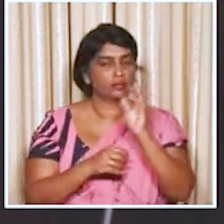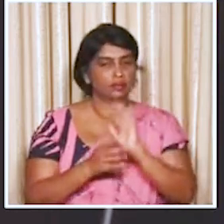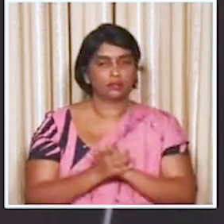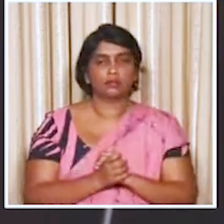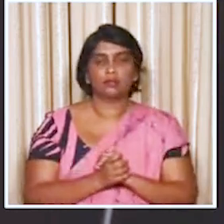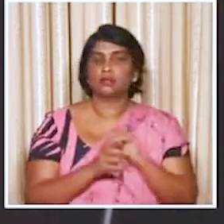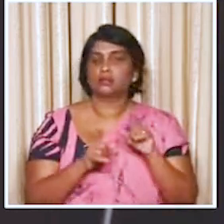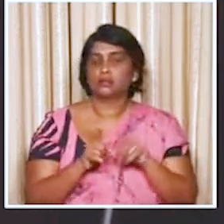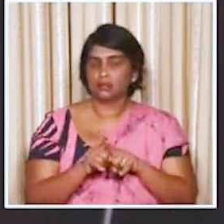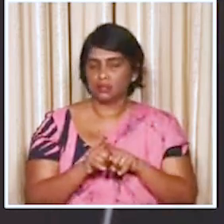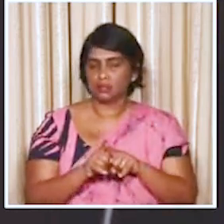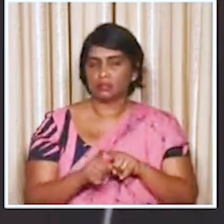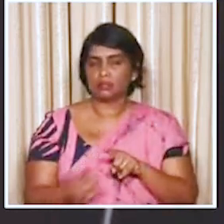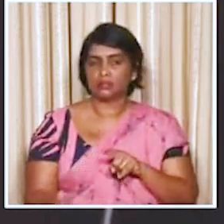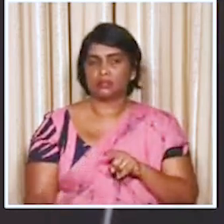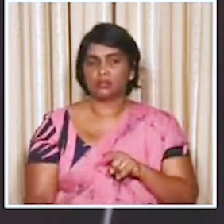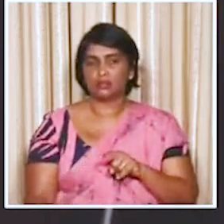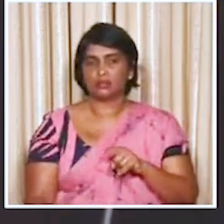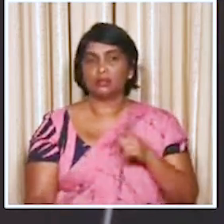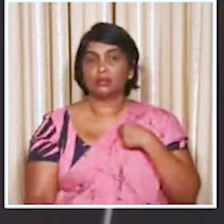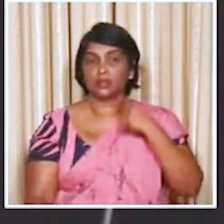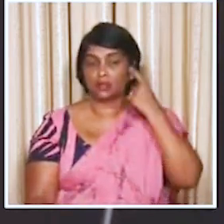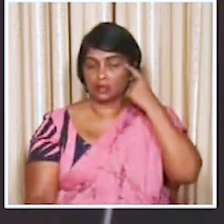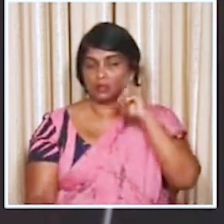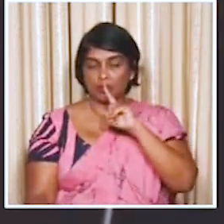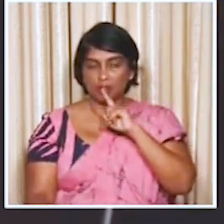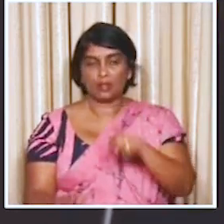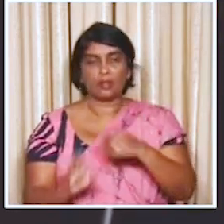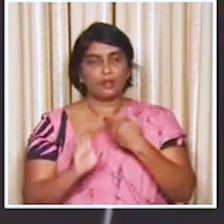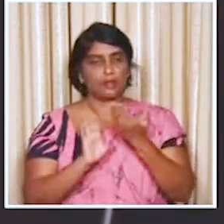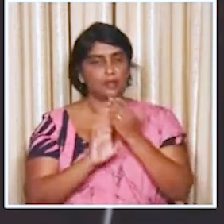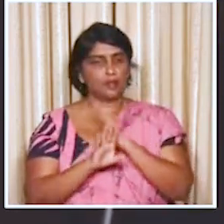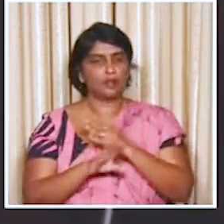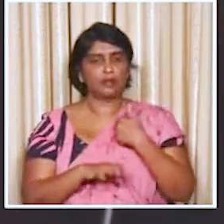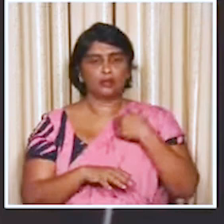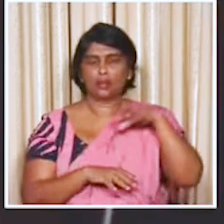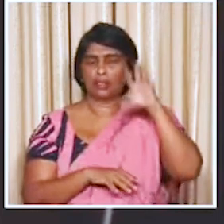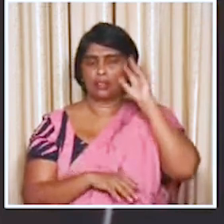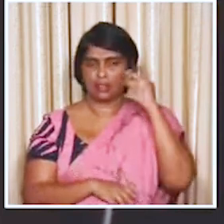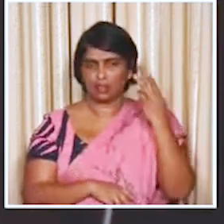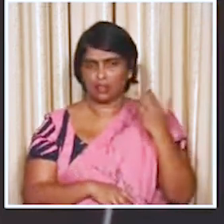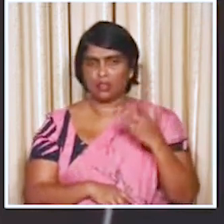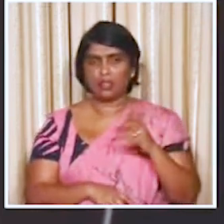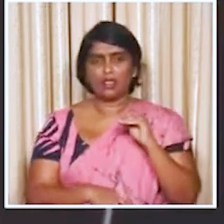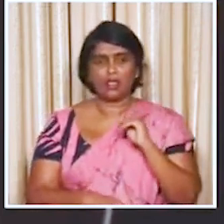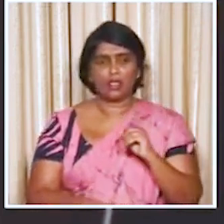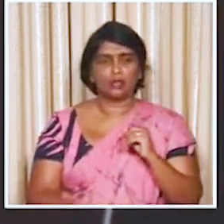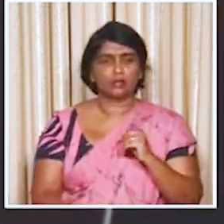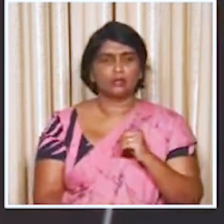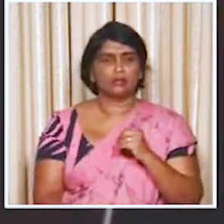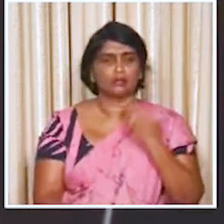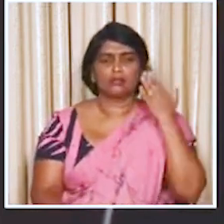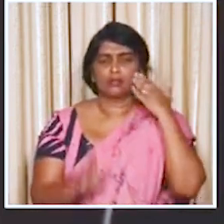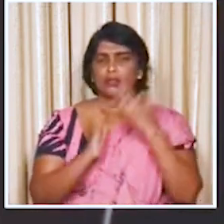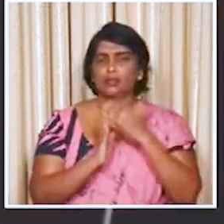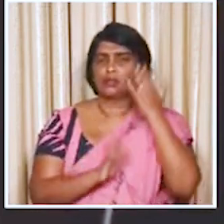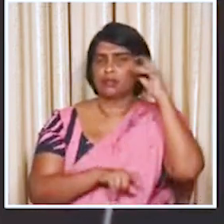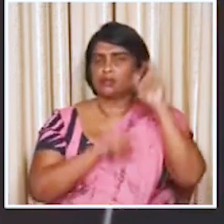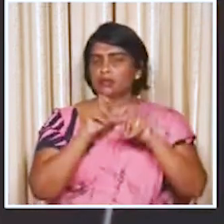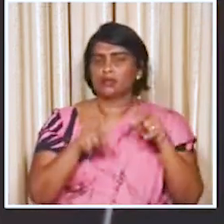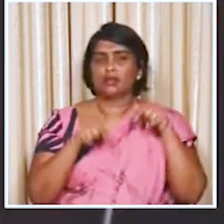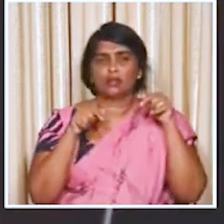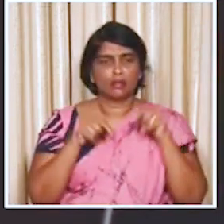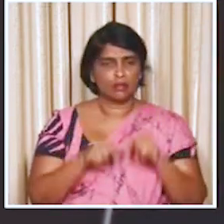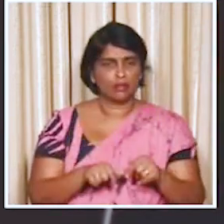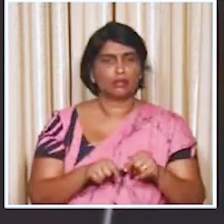Garu Menteri Tuma, mana katakan doa nadek tienna wa, me pahugi kala mana terenne, ayi meka gana kisima kanta wak